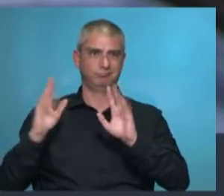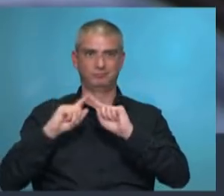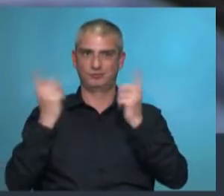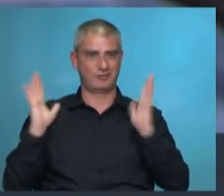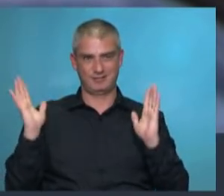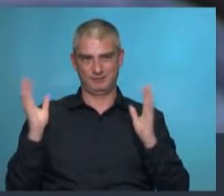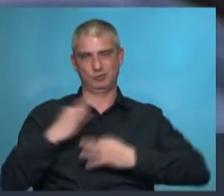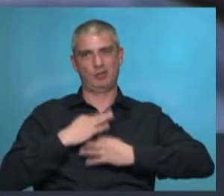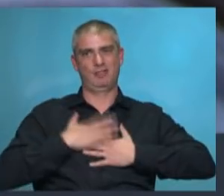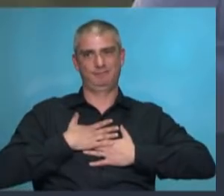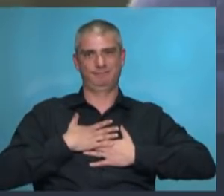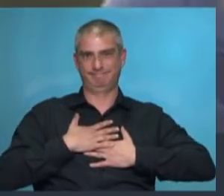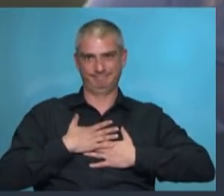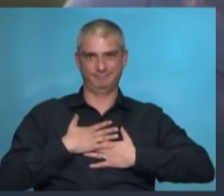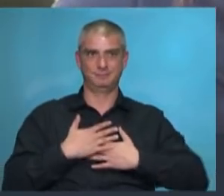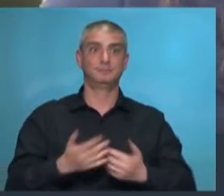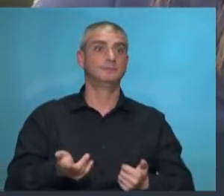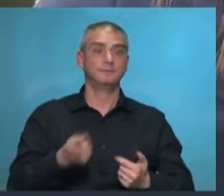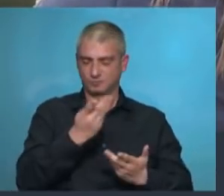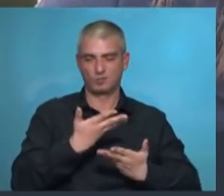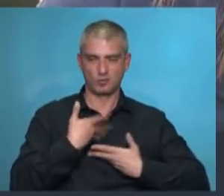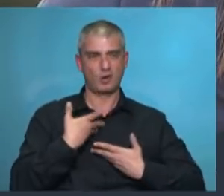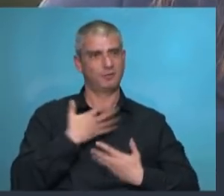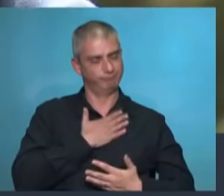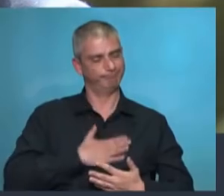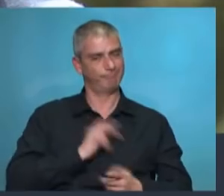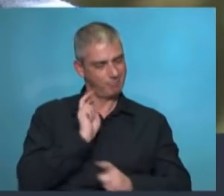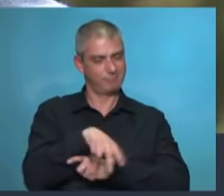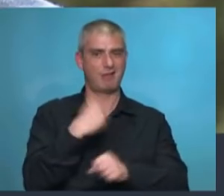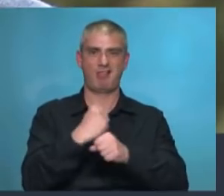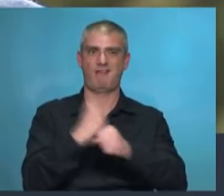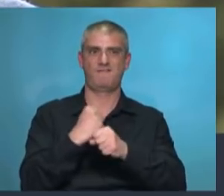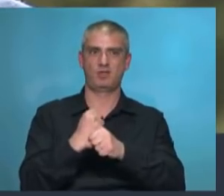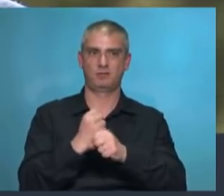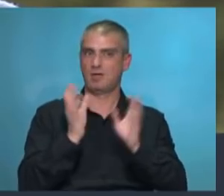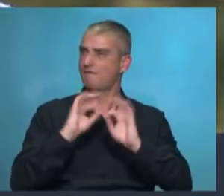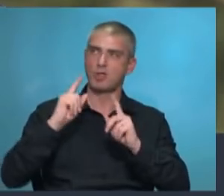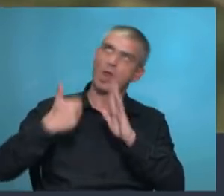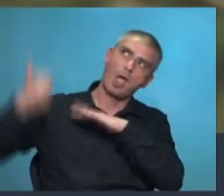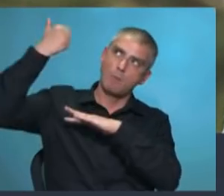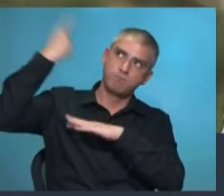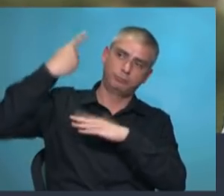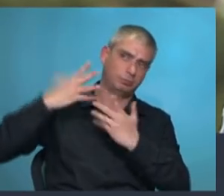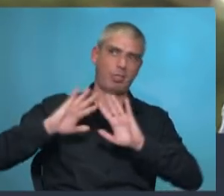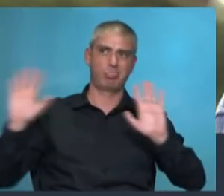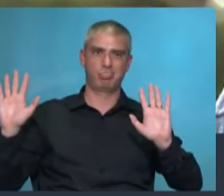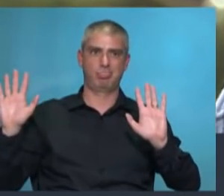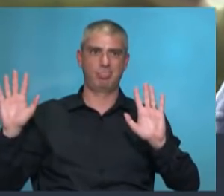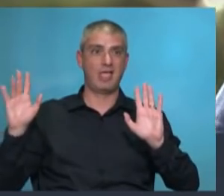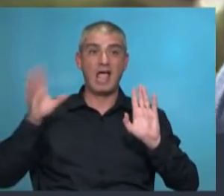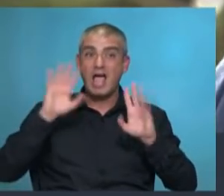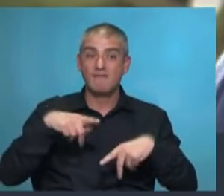אחר. זה נותן חשק לעבוד, אף אחד לא על הראש שלך, אף אחד